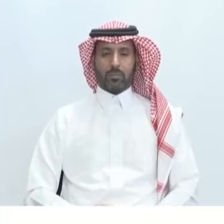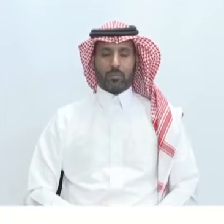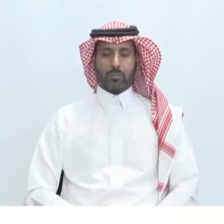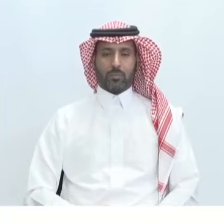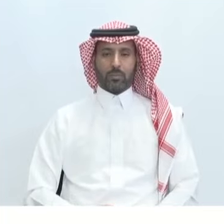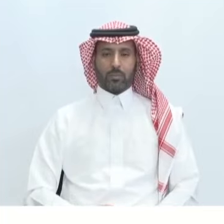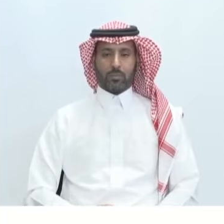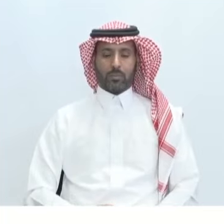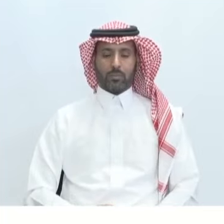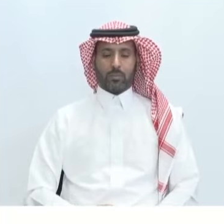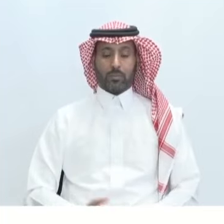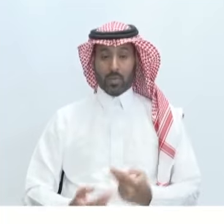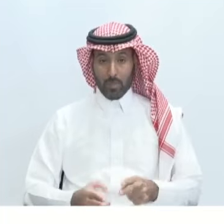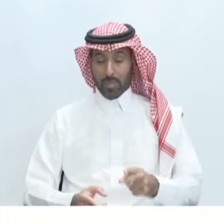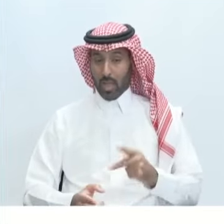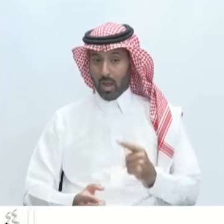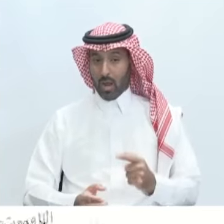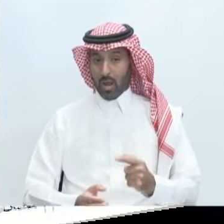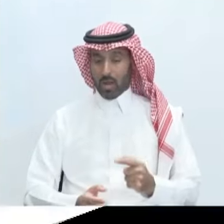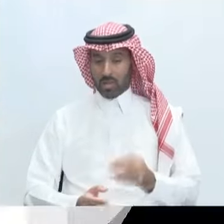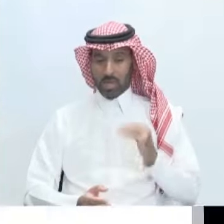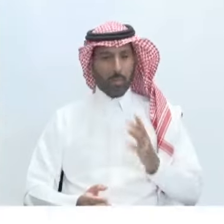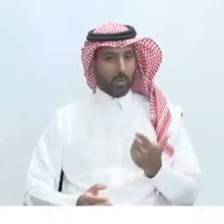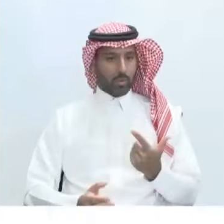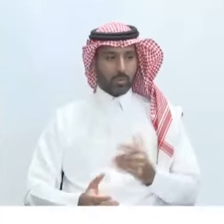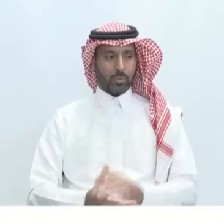امامك اذا نبدا الحل معا